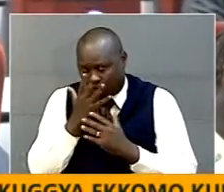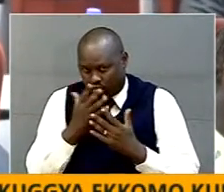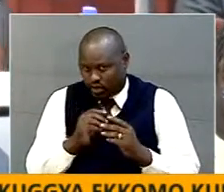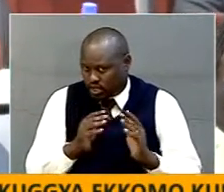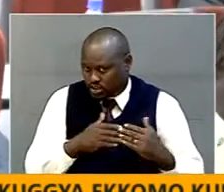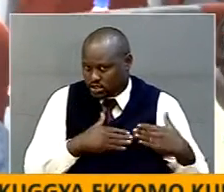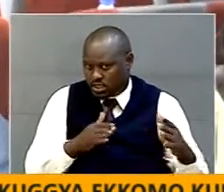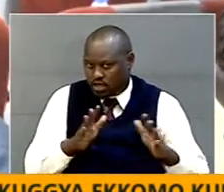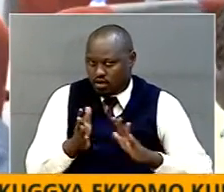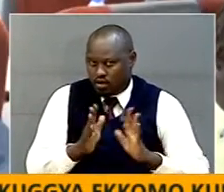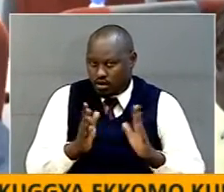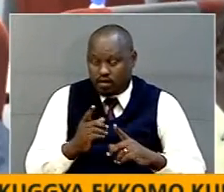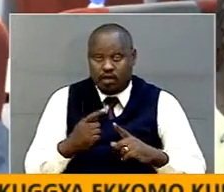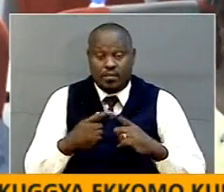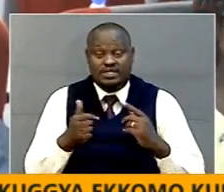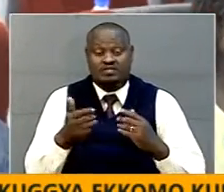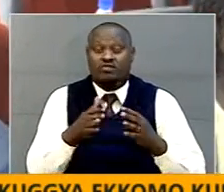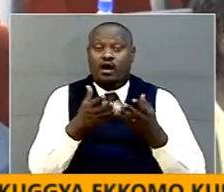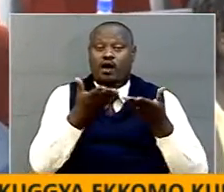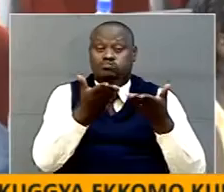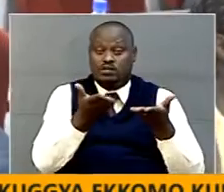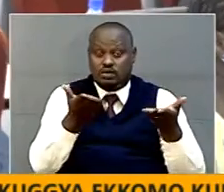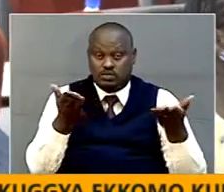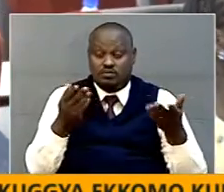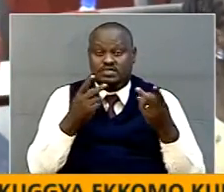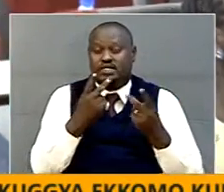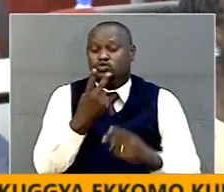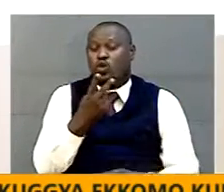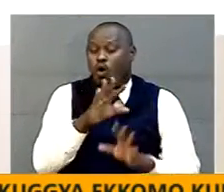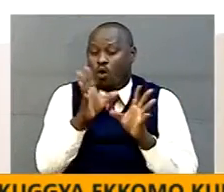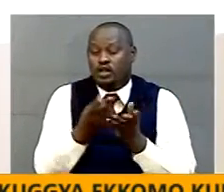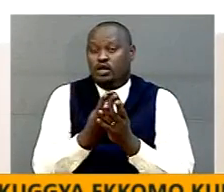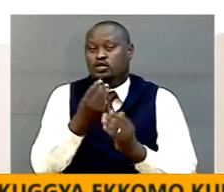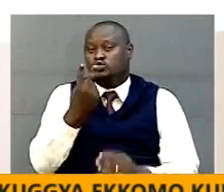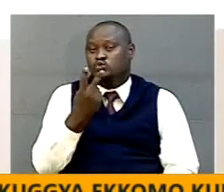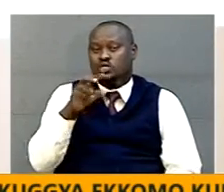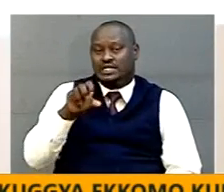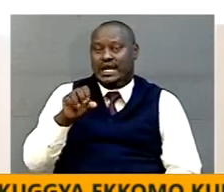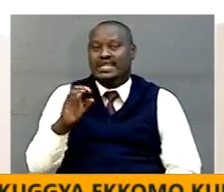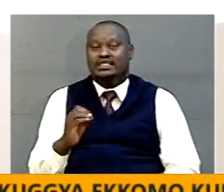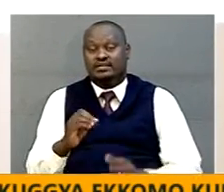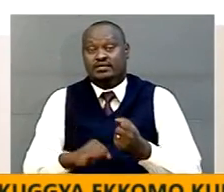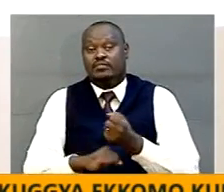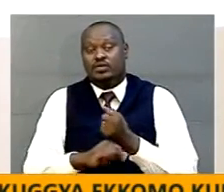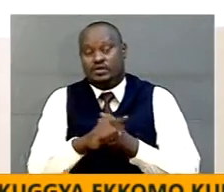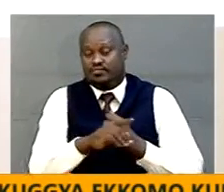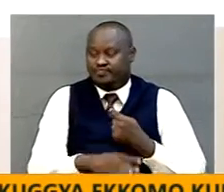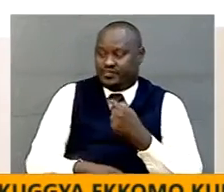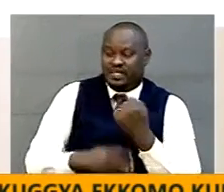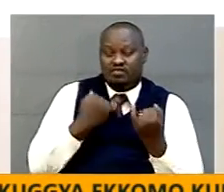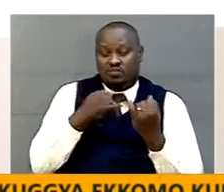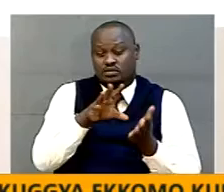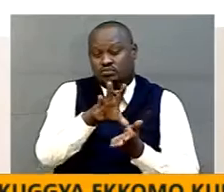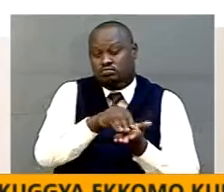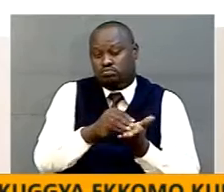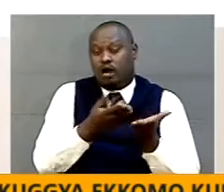nga bagattibwako babeera 29 abajiwagira. Based on the data analyzed, the proponents of the bill do not